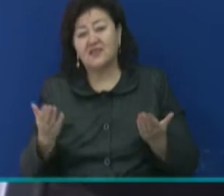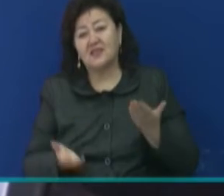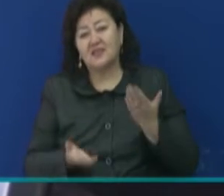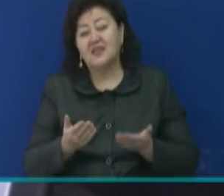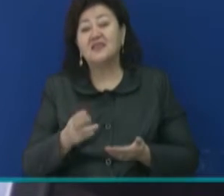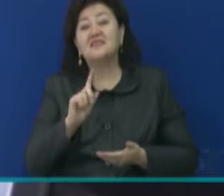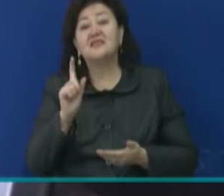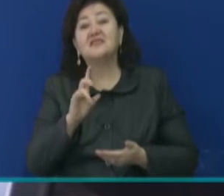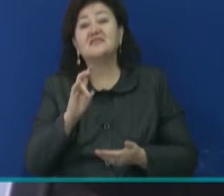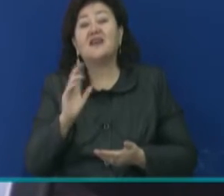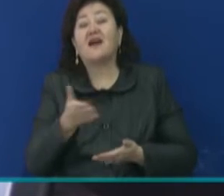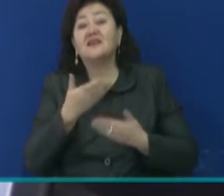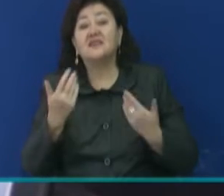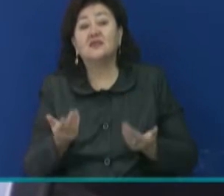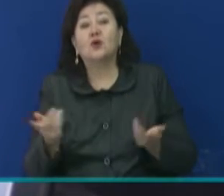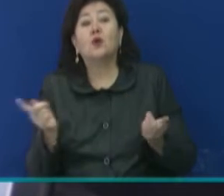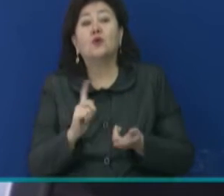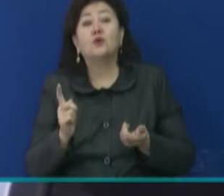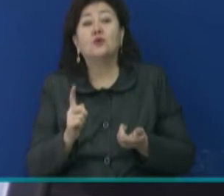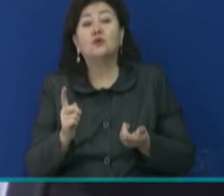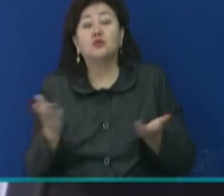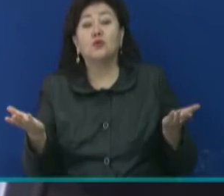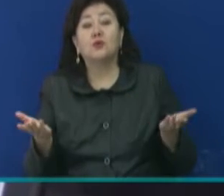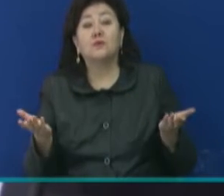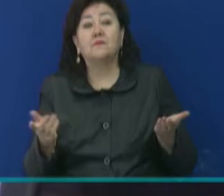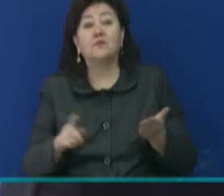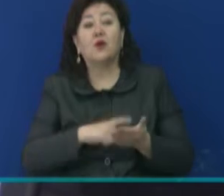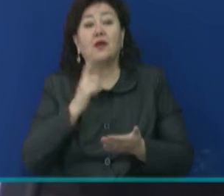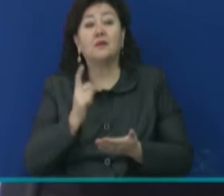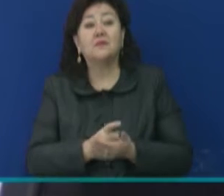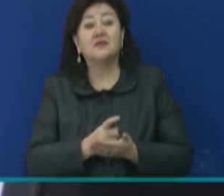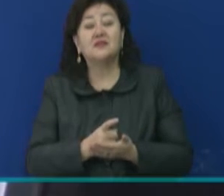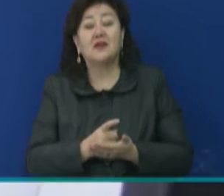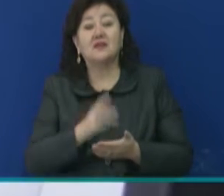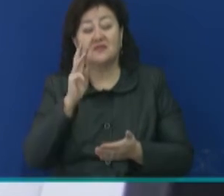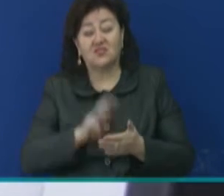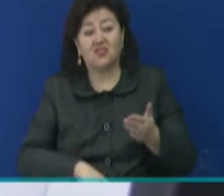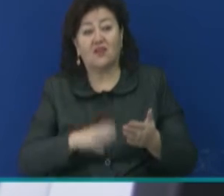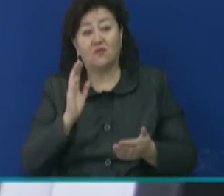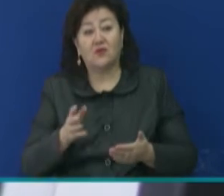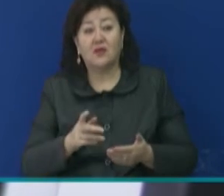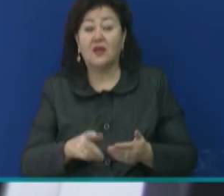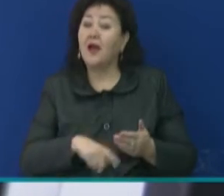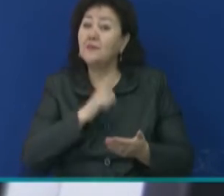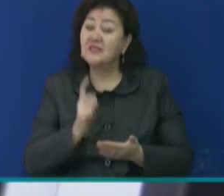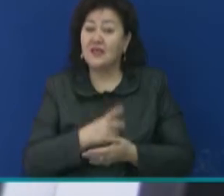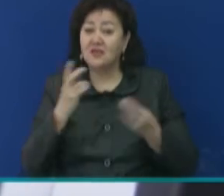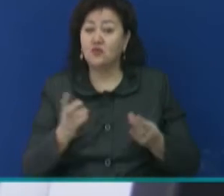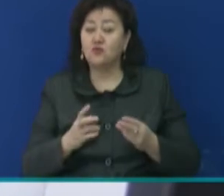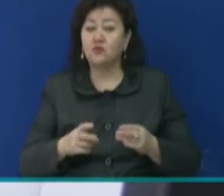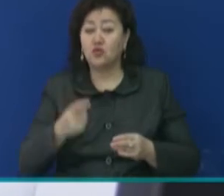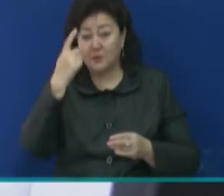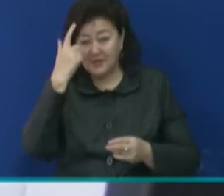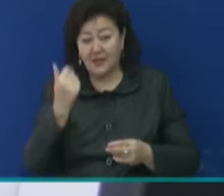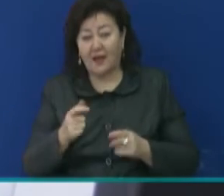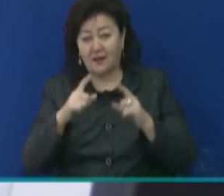знака нет разметка что там разметка есть то обязательно залетишь на штраф или знак должен стоять Что